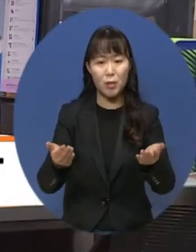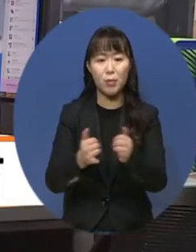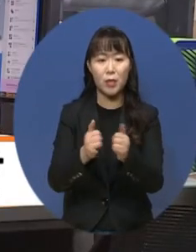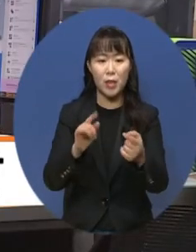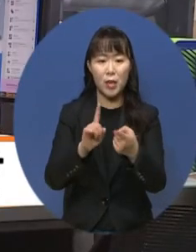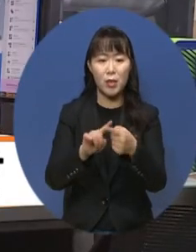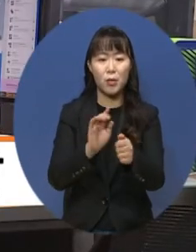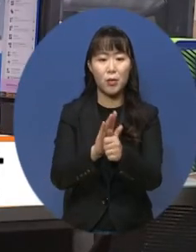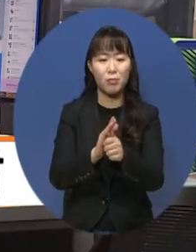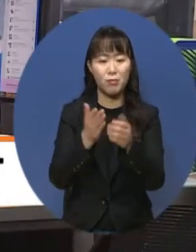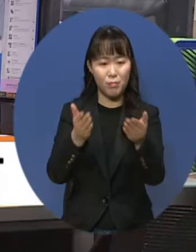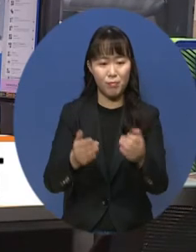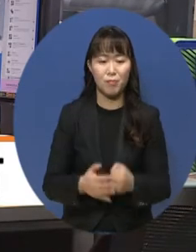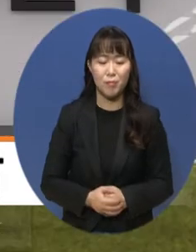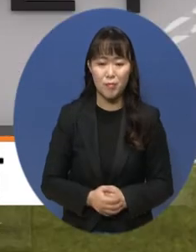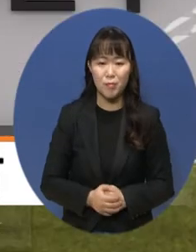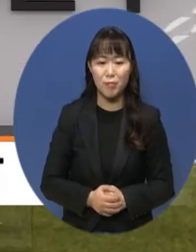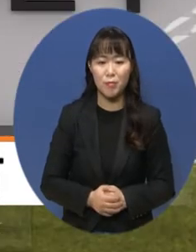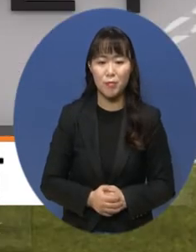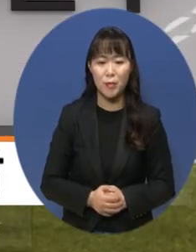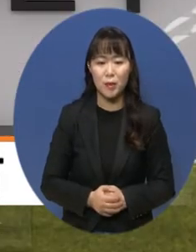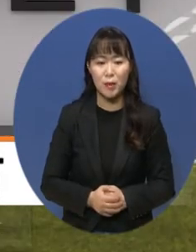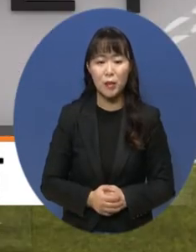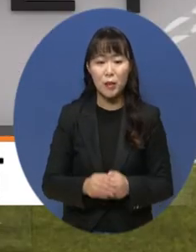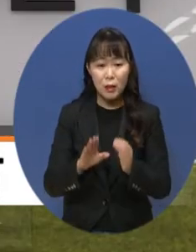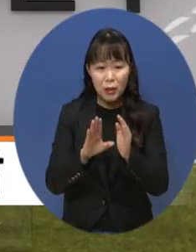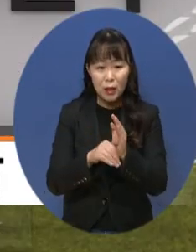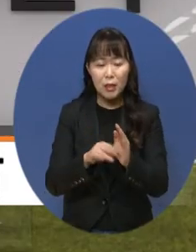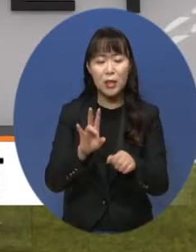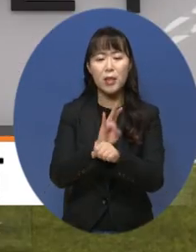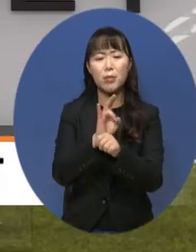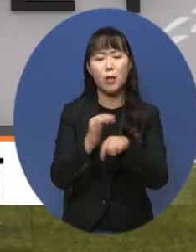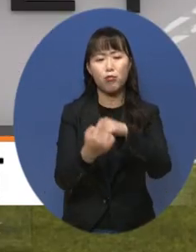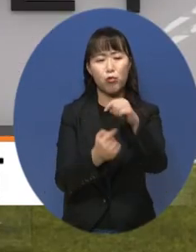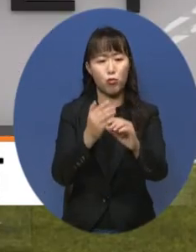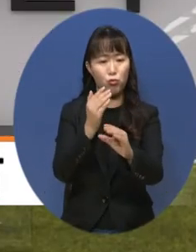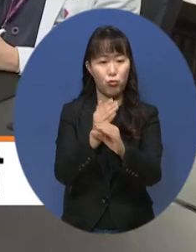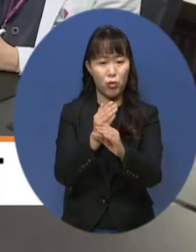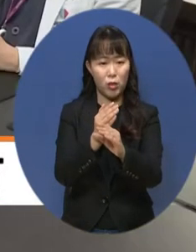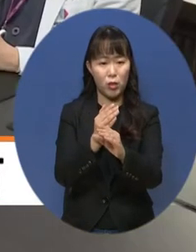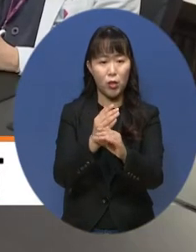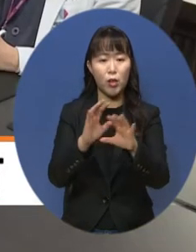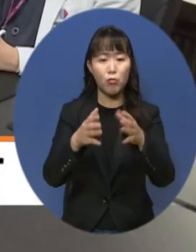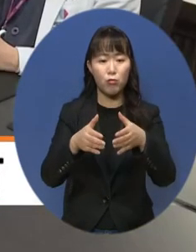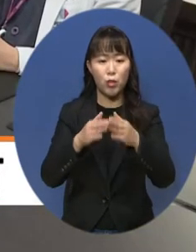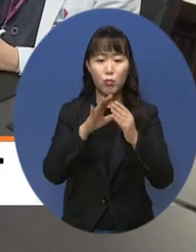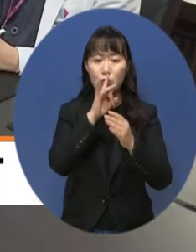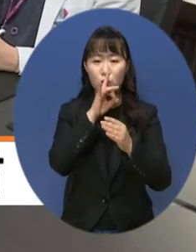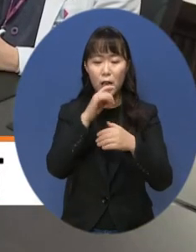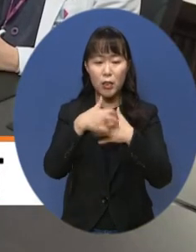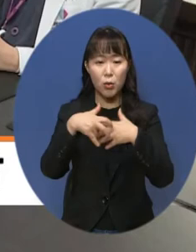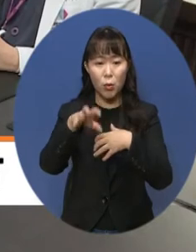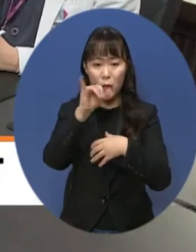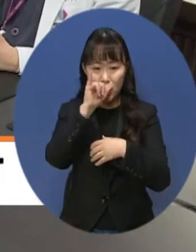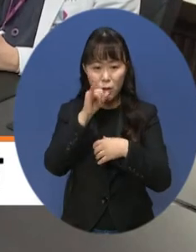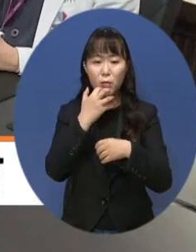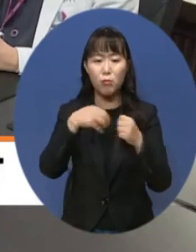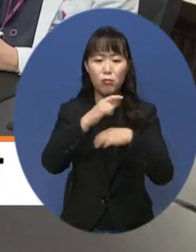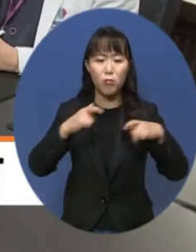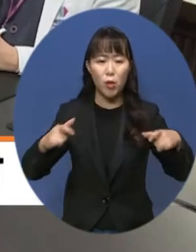근무자들을 격려했습니다. 이날 김 지사는 24시간 운영 중인 국립중앙의료원에 설치된